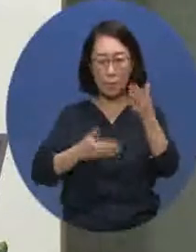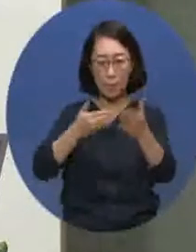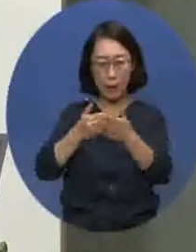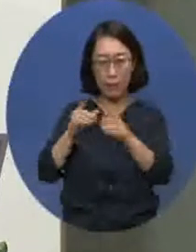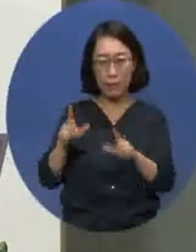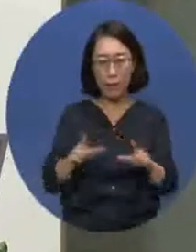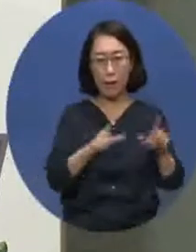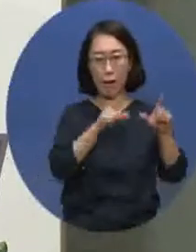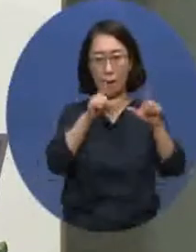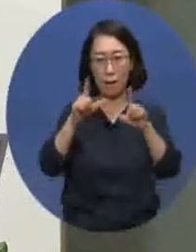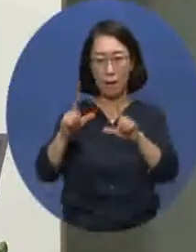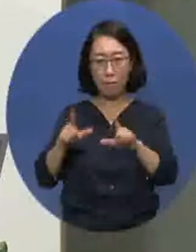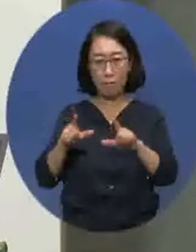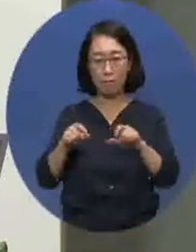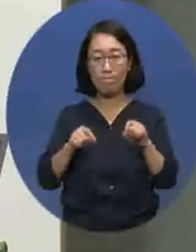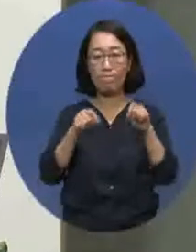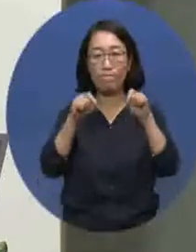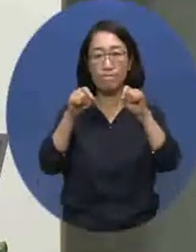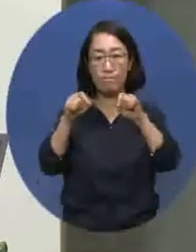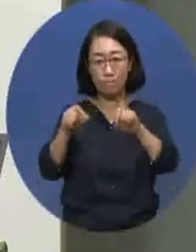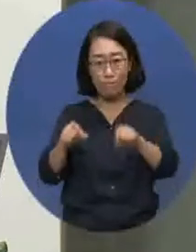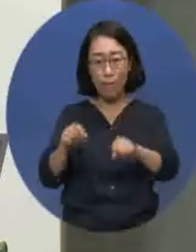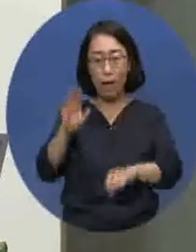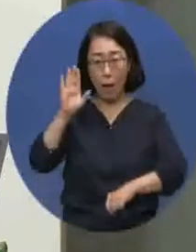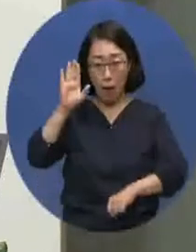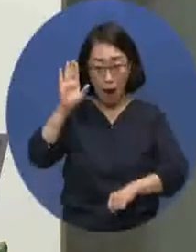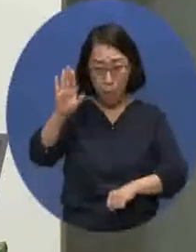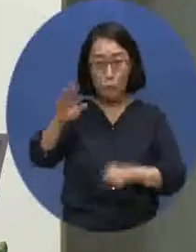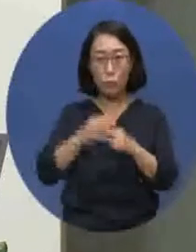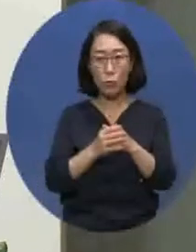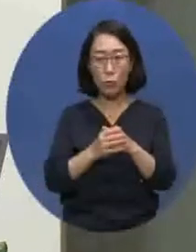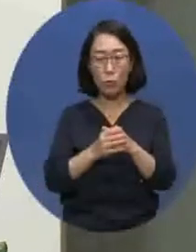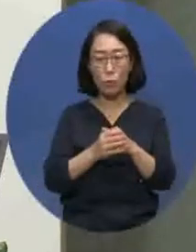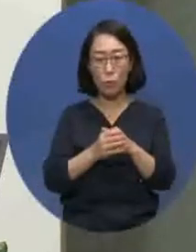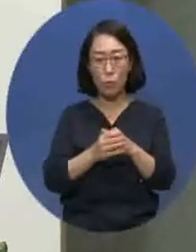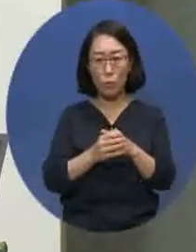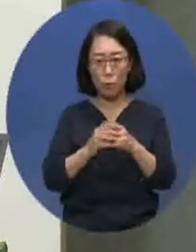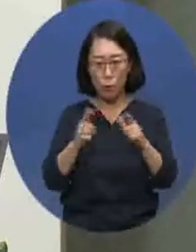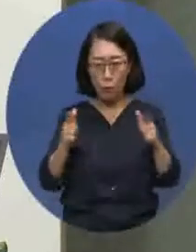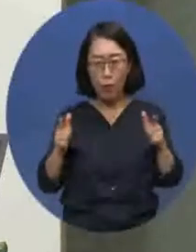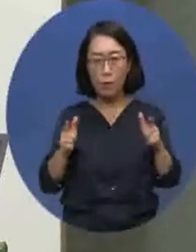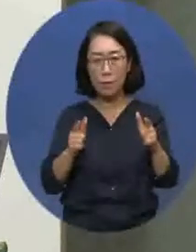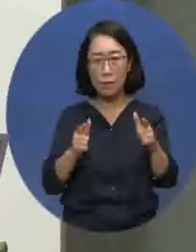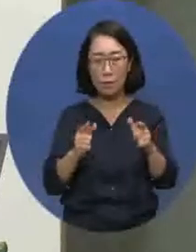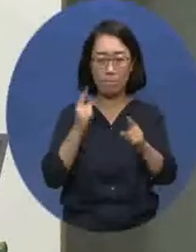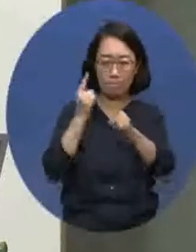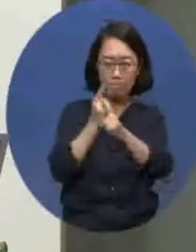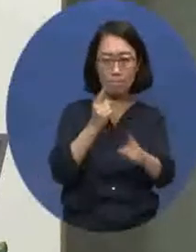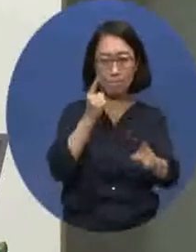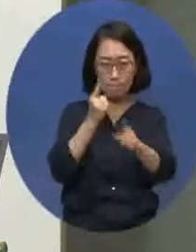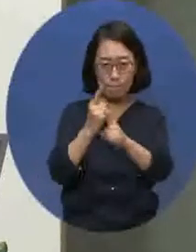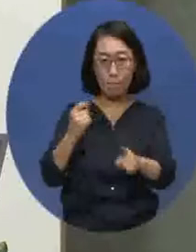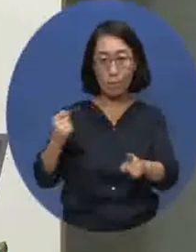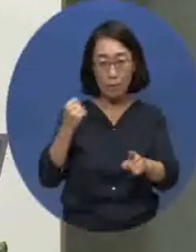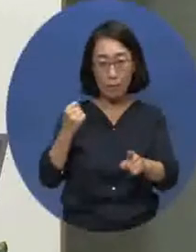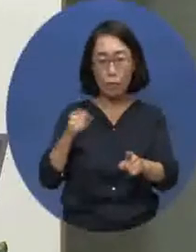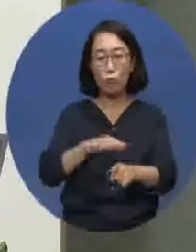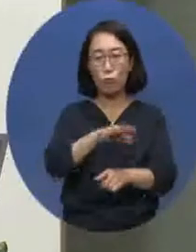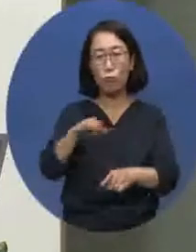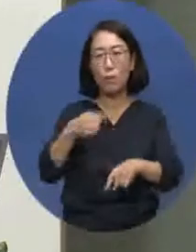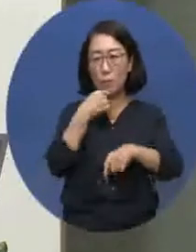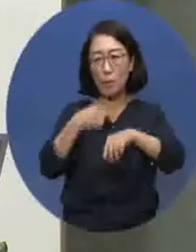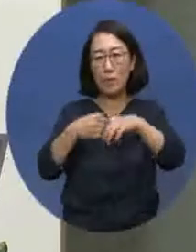왔는데 또 앞으로도 이런 여러가지 의 역병의 이겨낼 수 있는 우리 민족 아닙니까